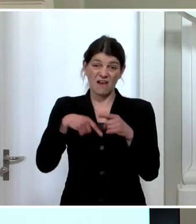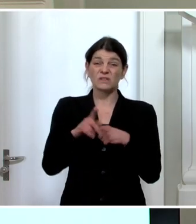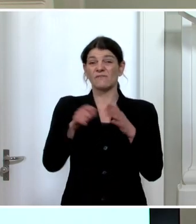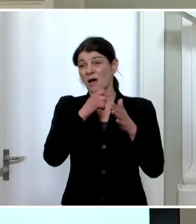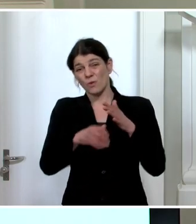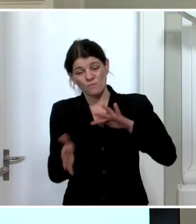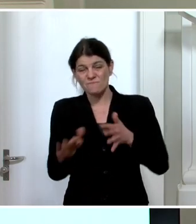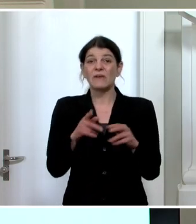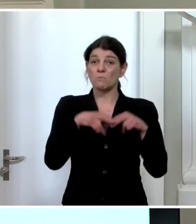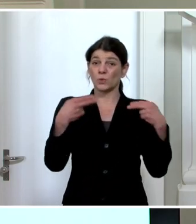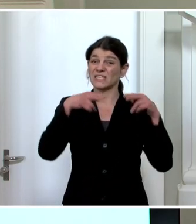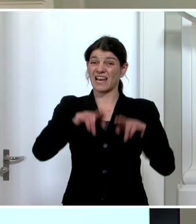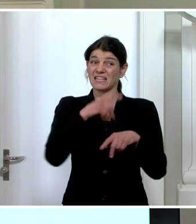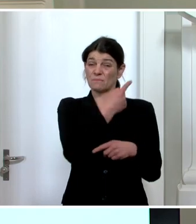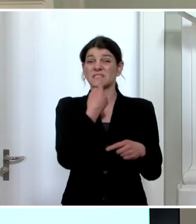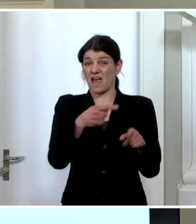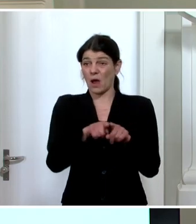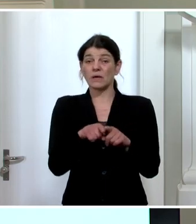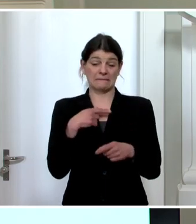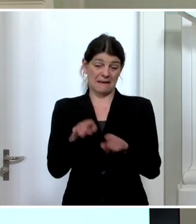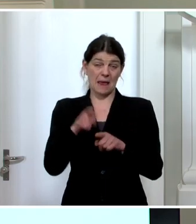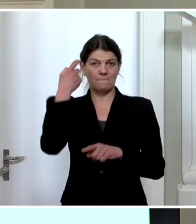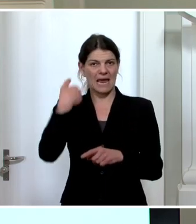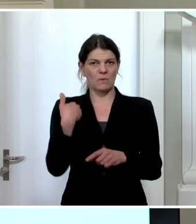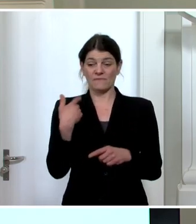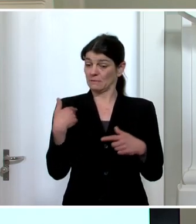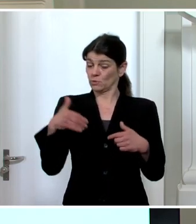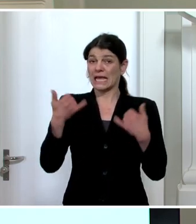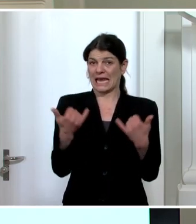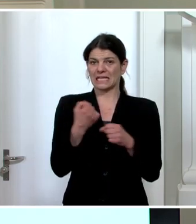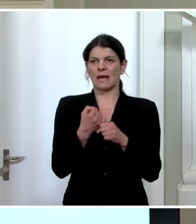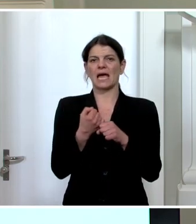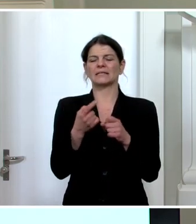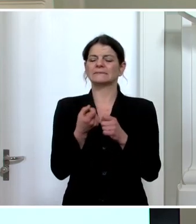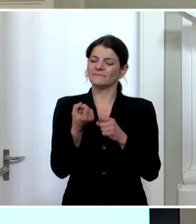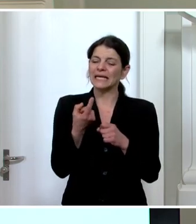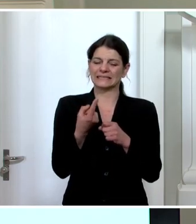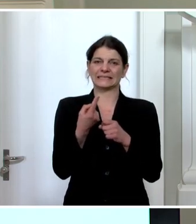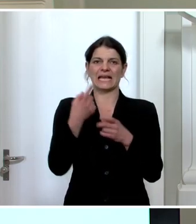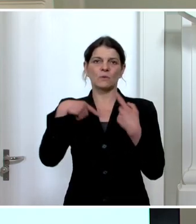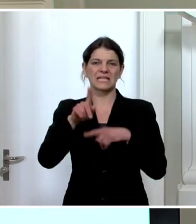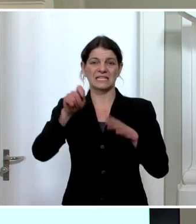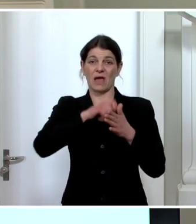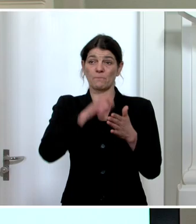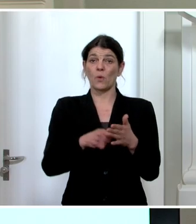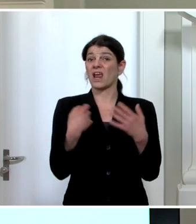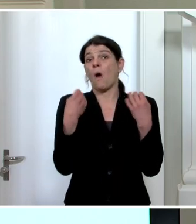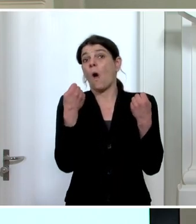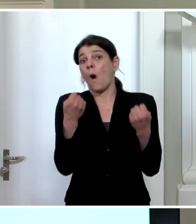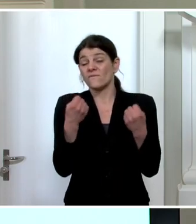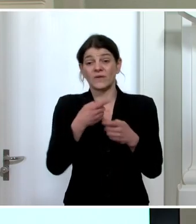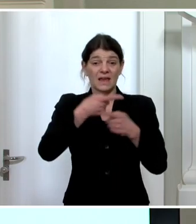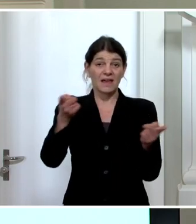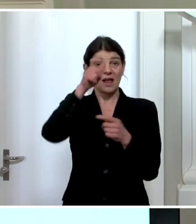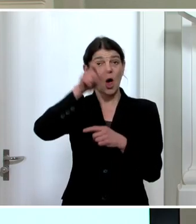gesagt und diese Meinung teile ich vollkommen. Was wir jetzt machen, ist nahe an einem Ausgangsverbot. Und ich hoffe wirklich, dass sich die Leute